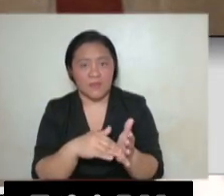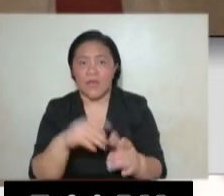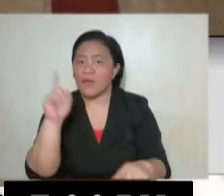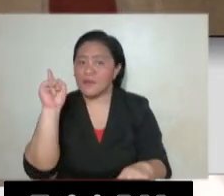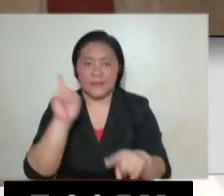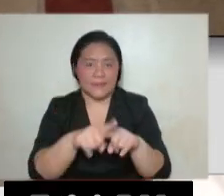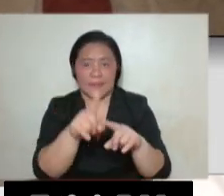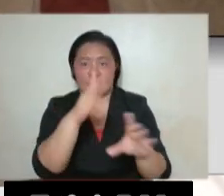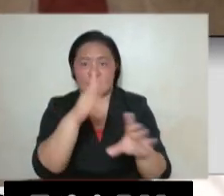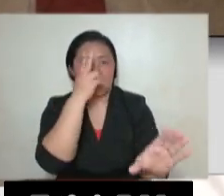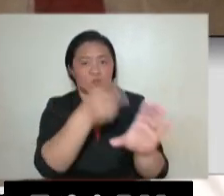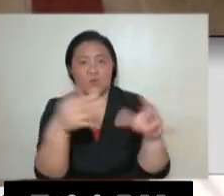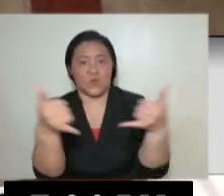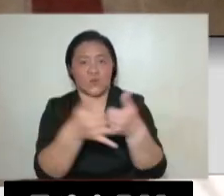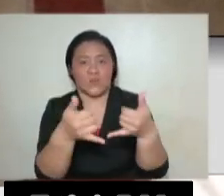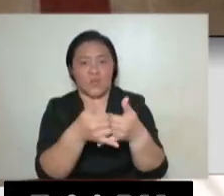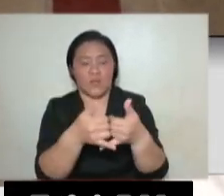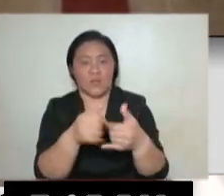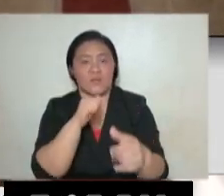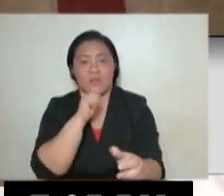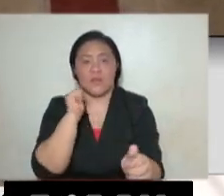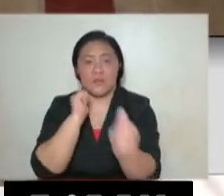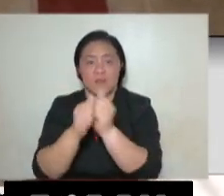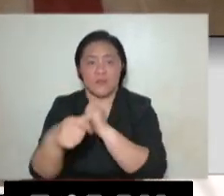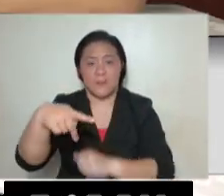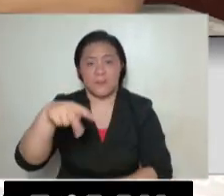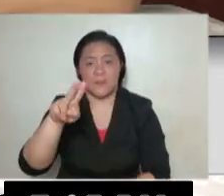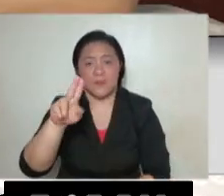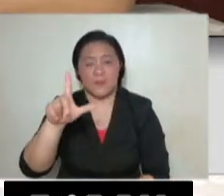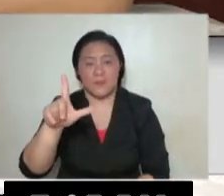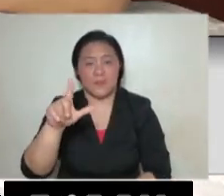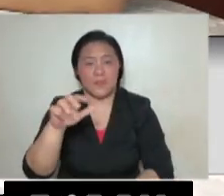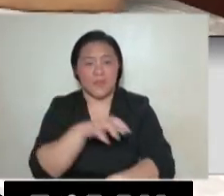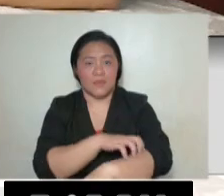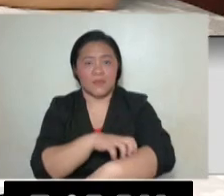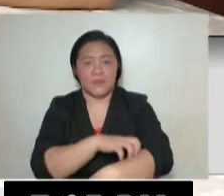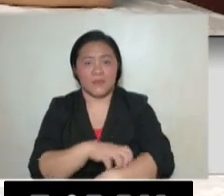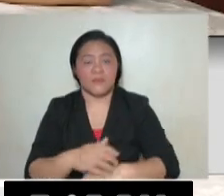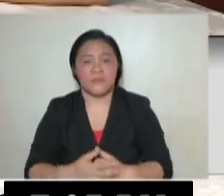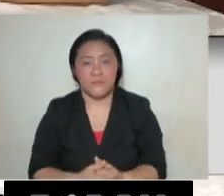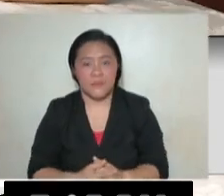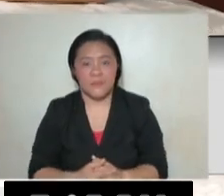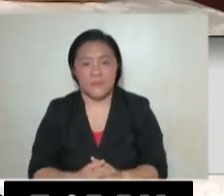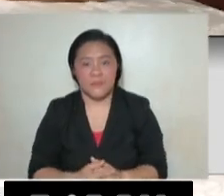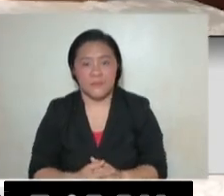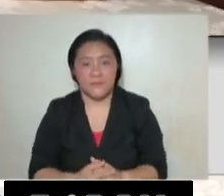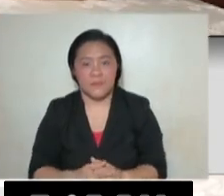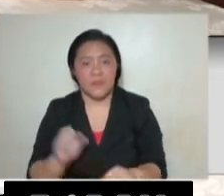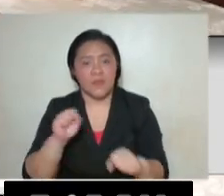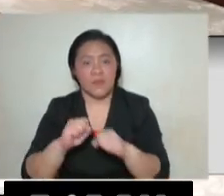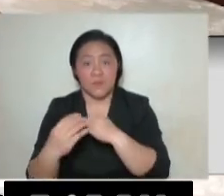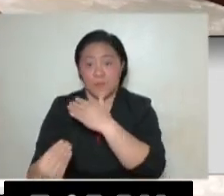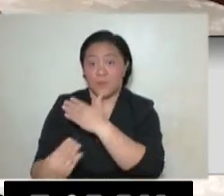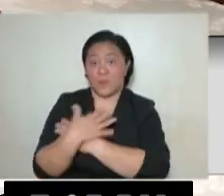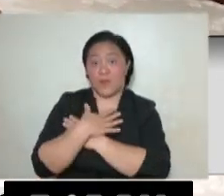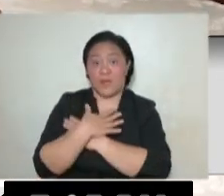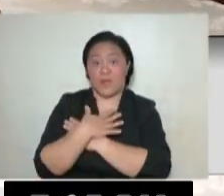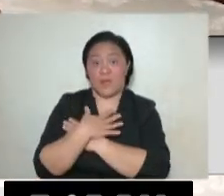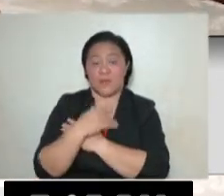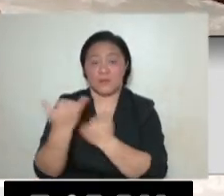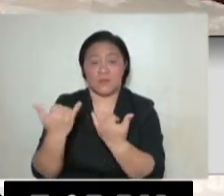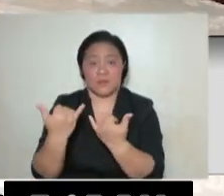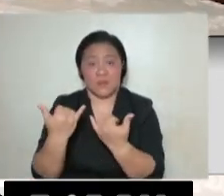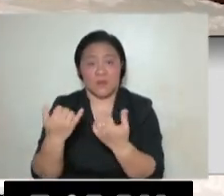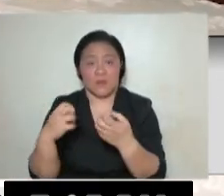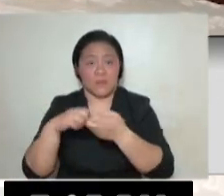si alohi ng hindi dumadaan sa pvl draft Hindi naman nagpapaapekto si alohi sa gusot na hinaharap